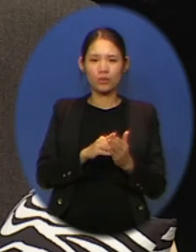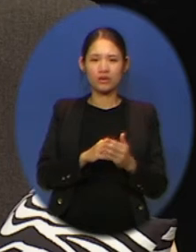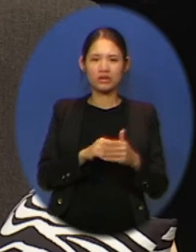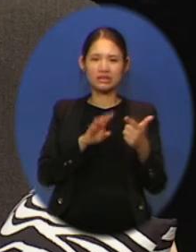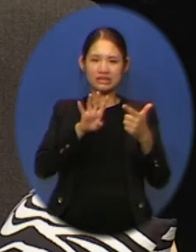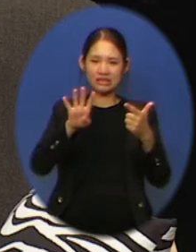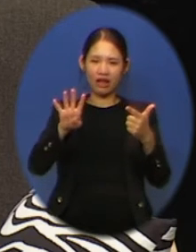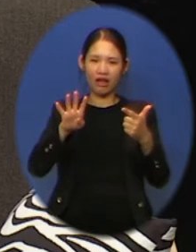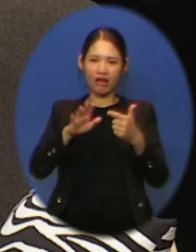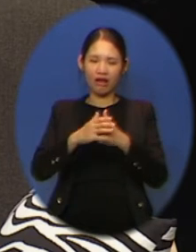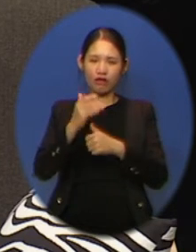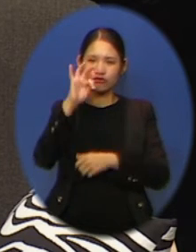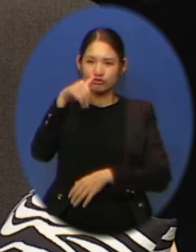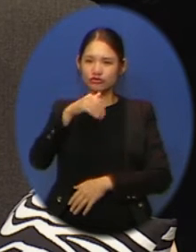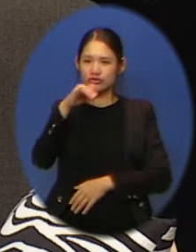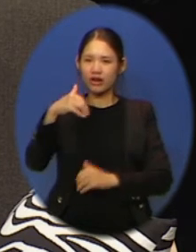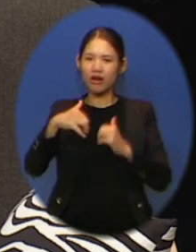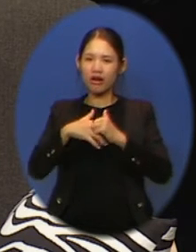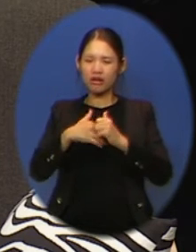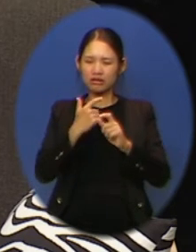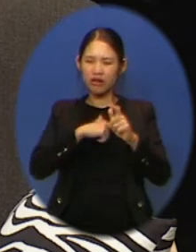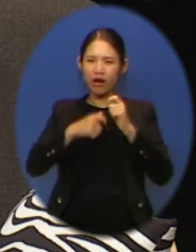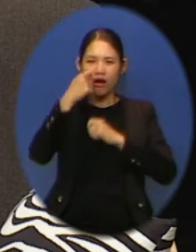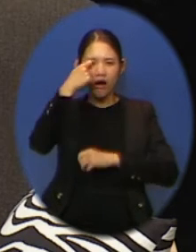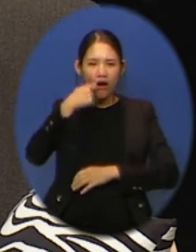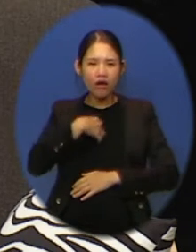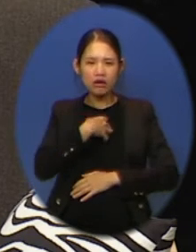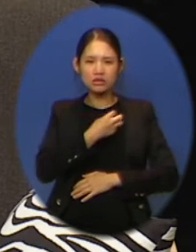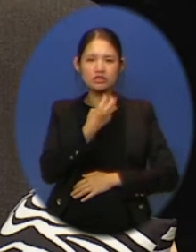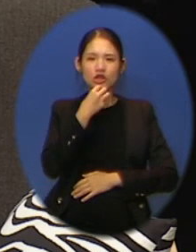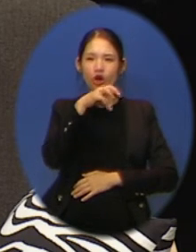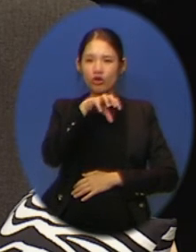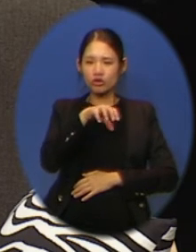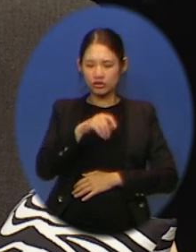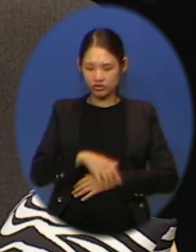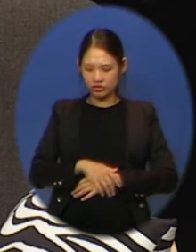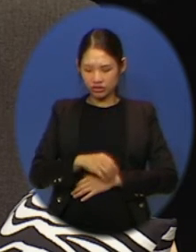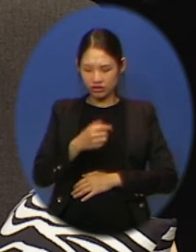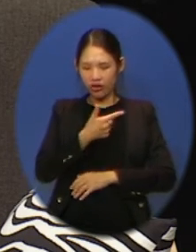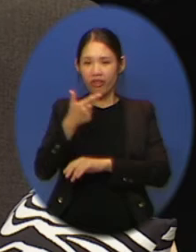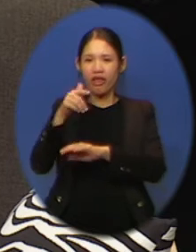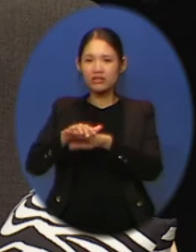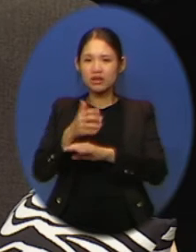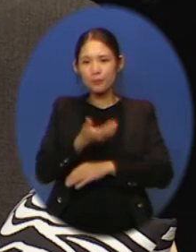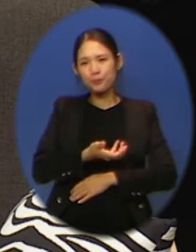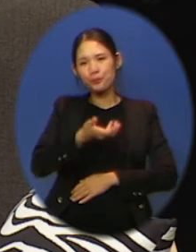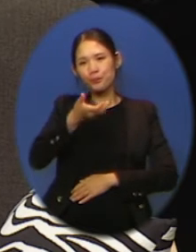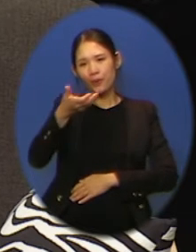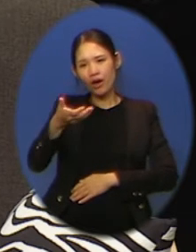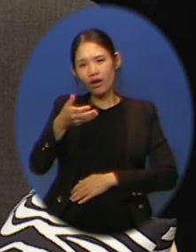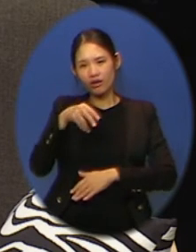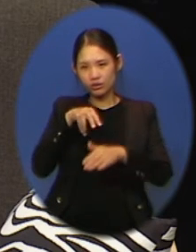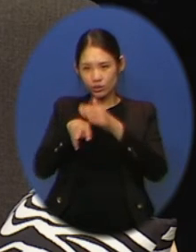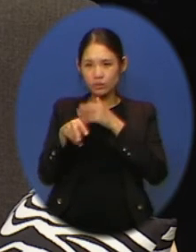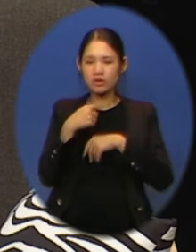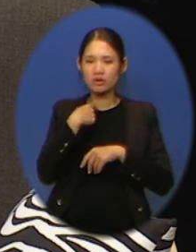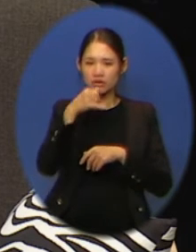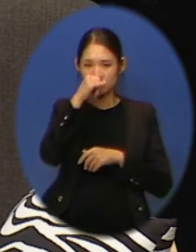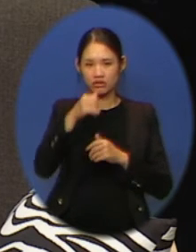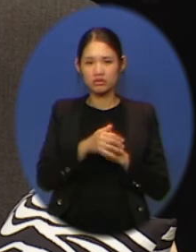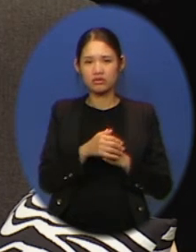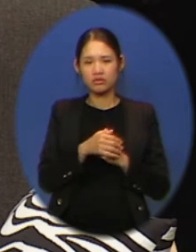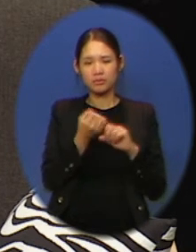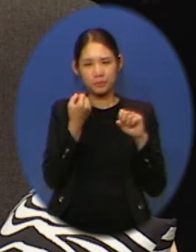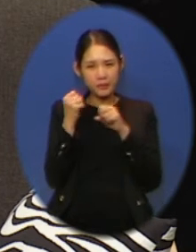그래서 그때 대전으로 예. 서울에 있던 예. 대전으로 가시게 되죠. 비피난 갔습니다. 예. 그래서 거기서